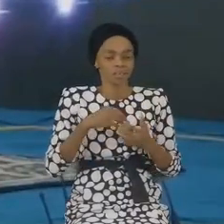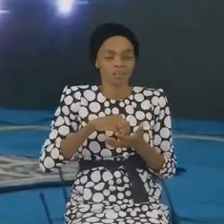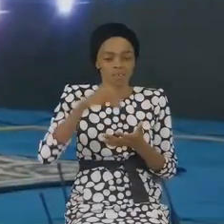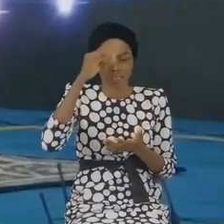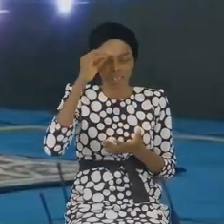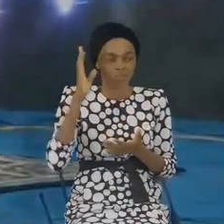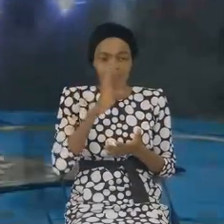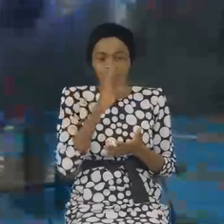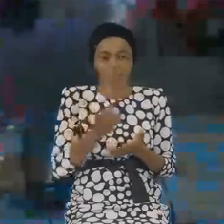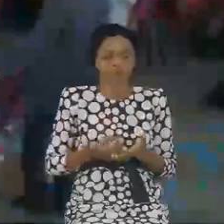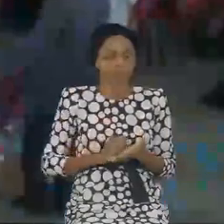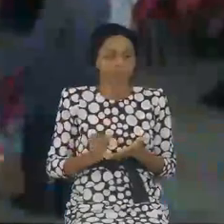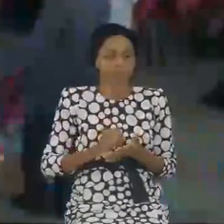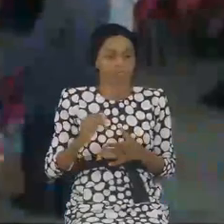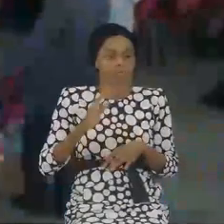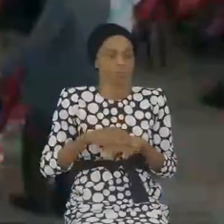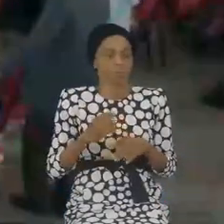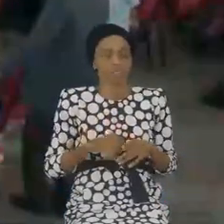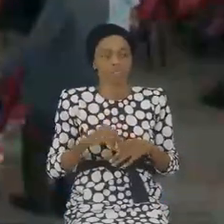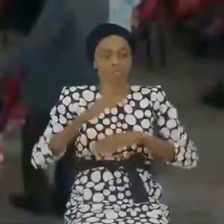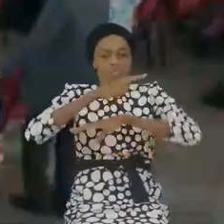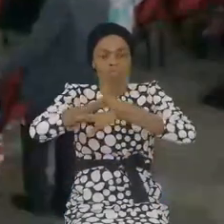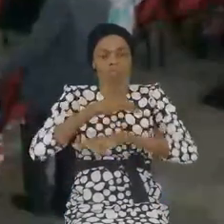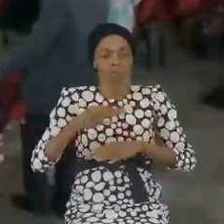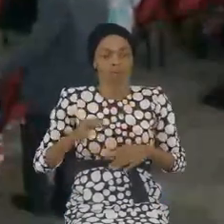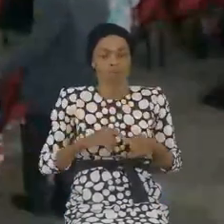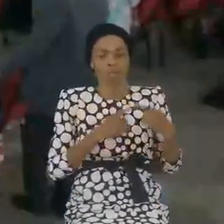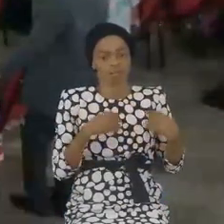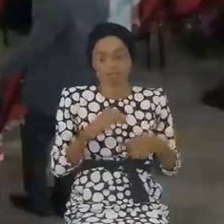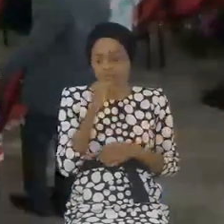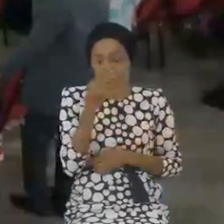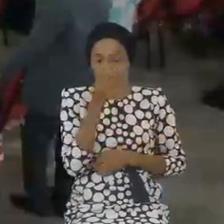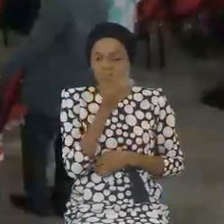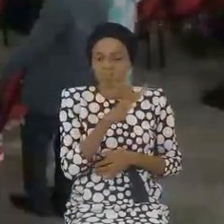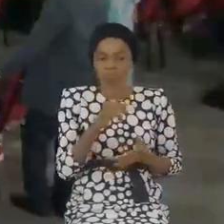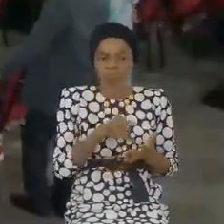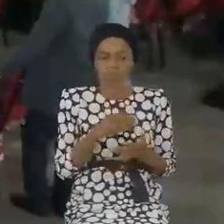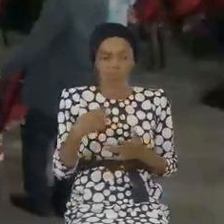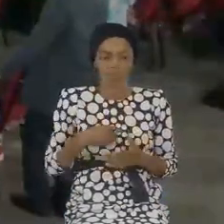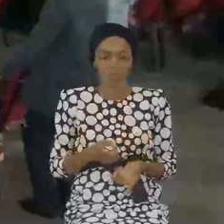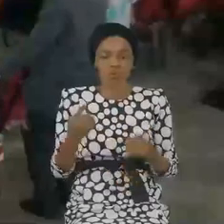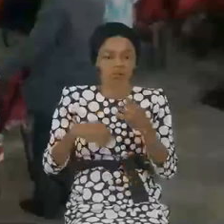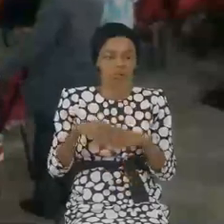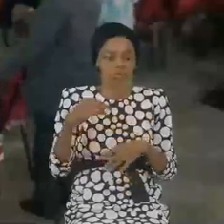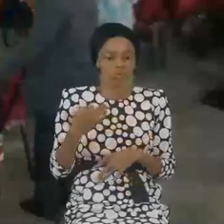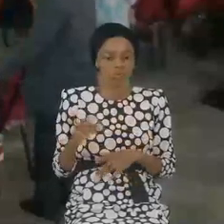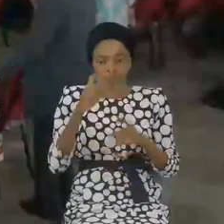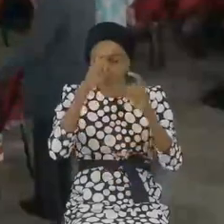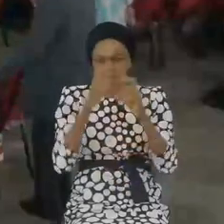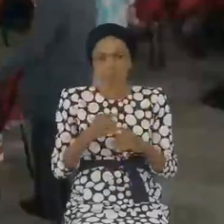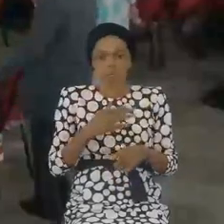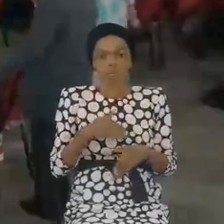cœurs. Que nous n'oublions pas, que nous ne les laissons pas sortir d'Égypte et que l'Égypte sorte de ta